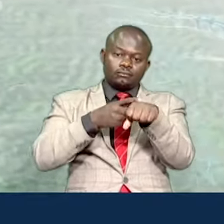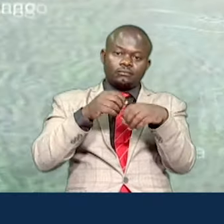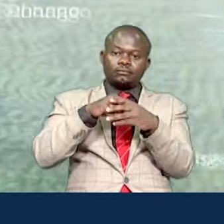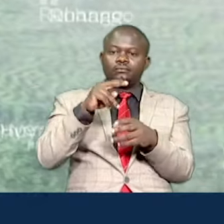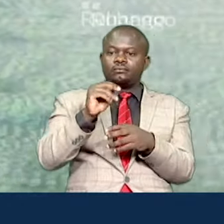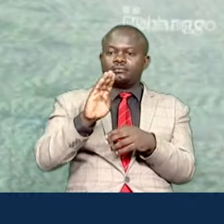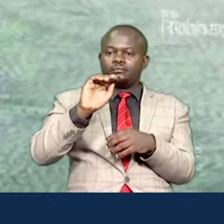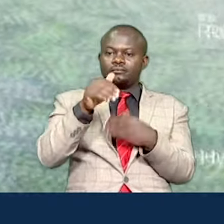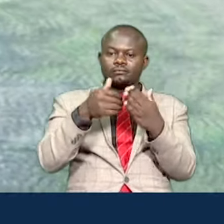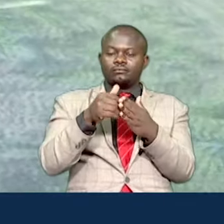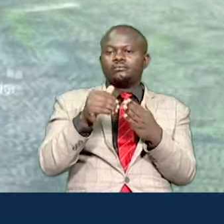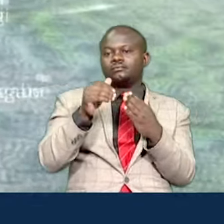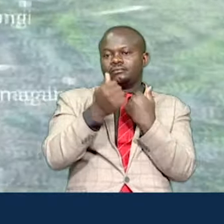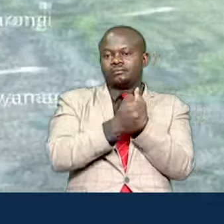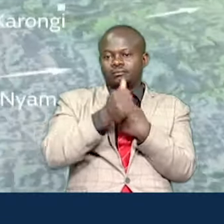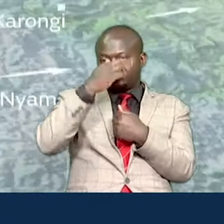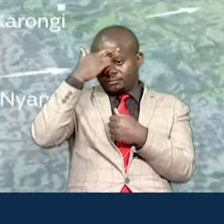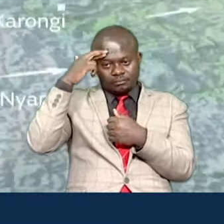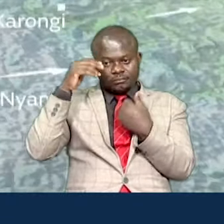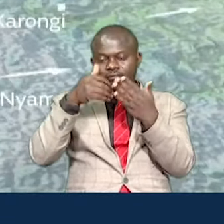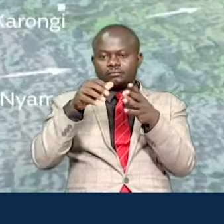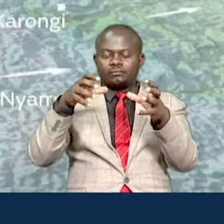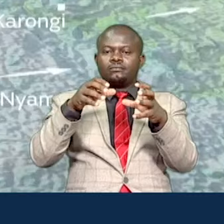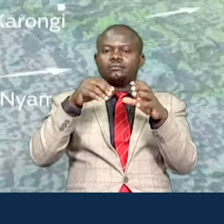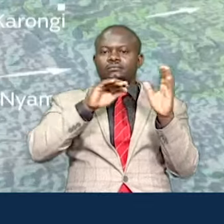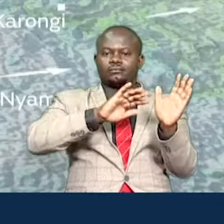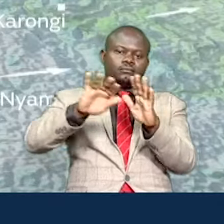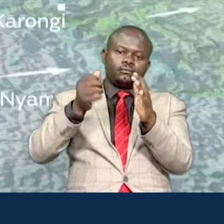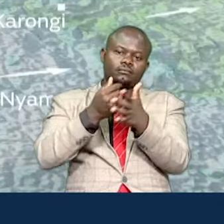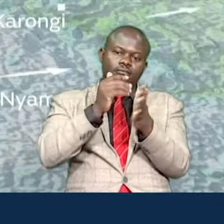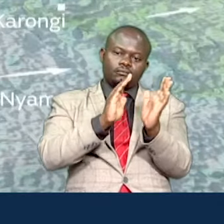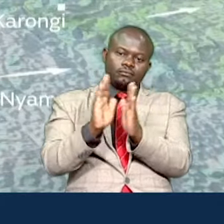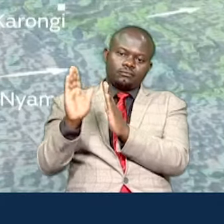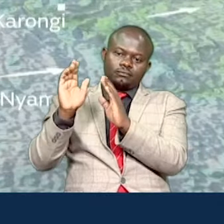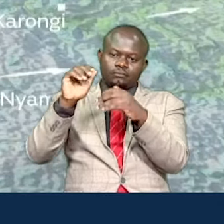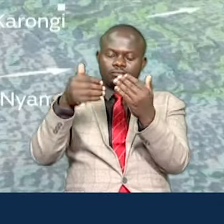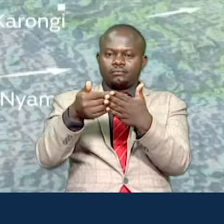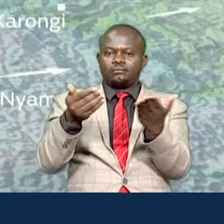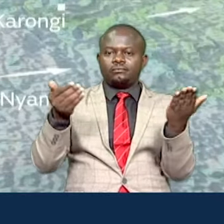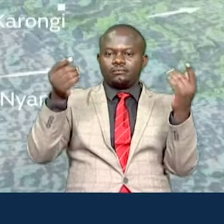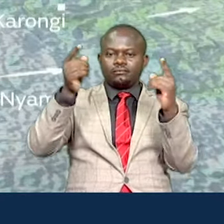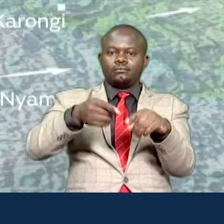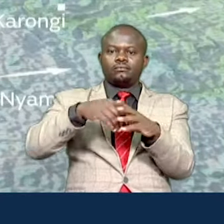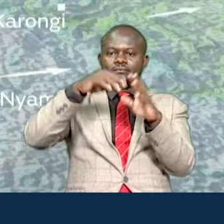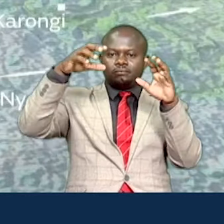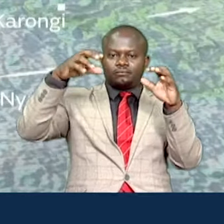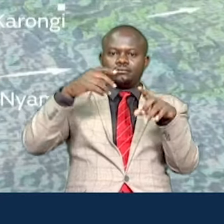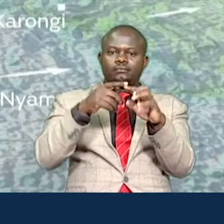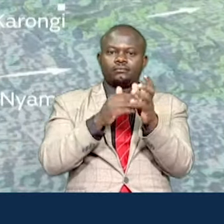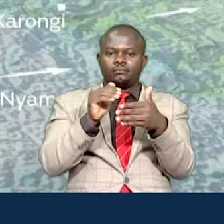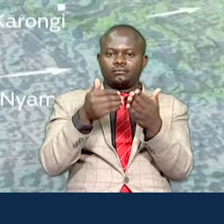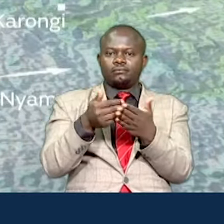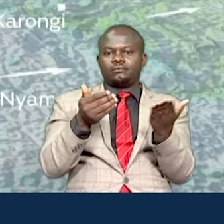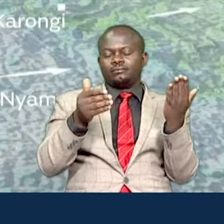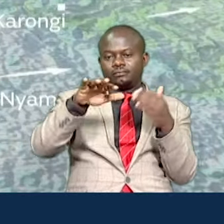Akanyabihu ndetse na Karubavu. Akaba ari niyo mpamvu irisangano ry'umuyaga rituma duteganya ko muri utu turere hazaboneka imvura, ariko imvura izaba hari